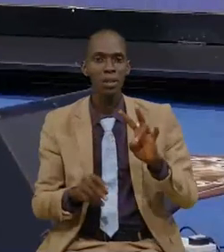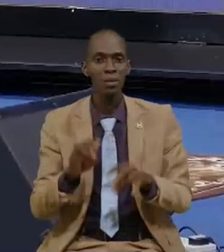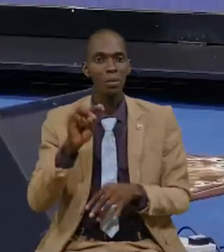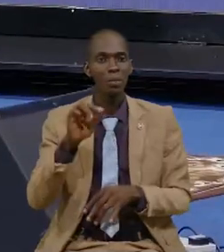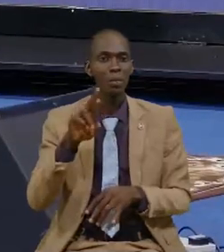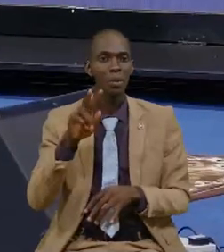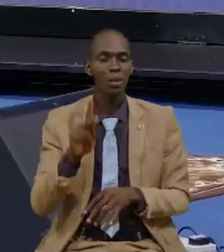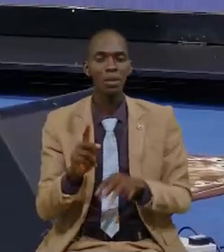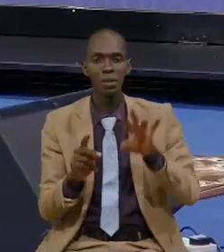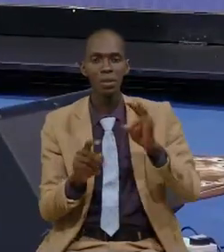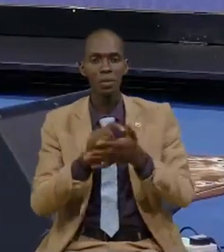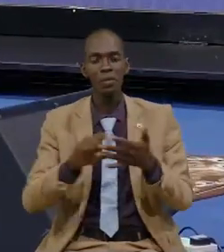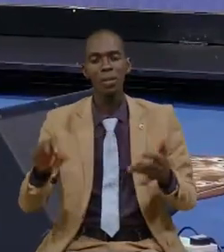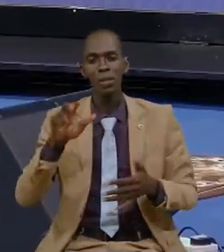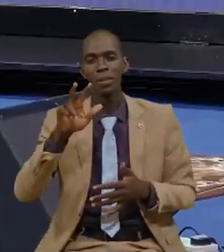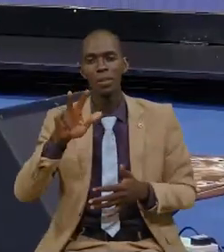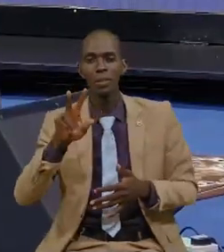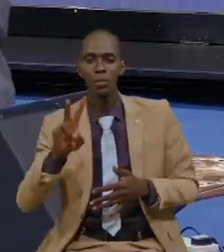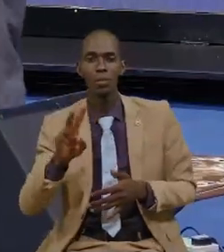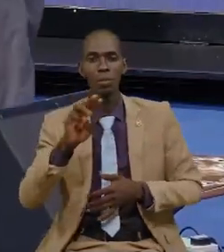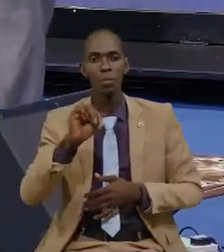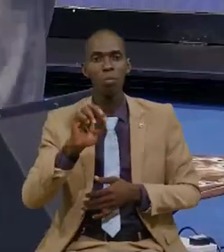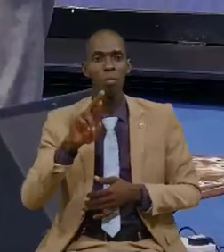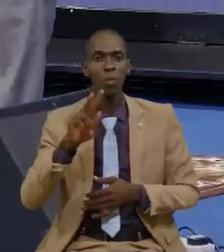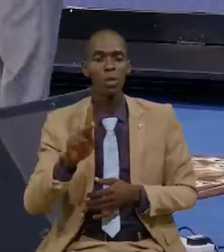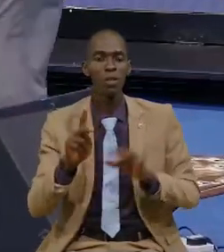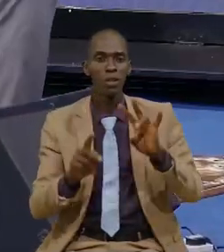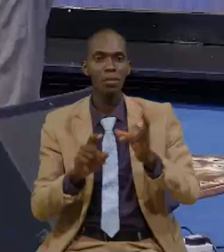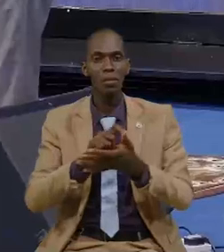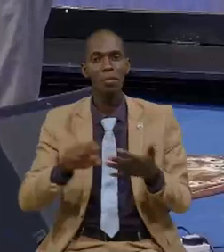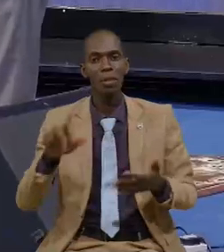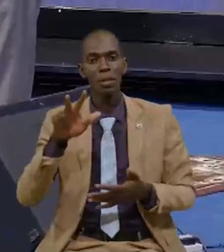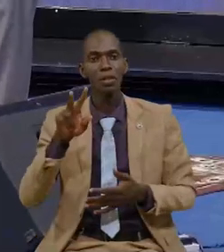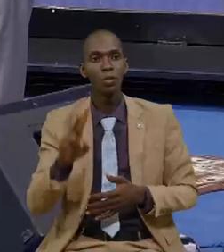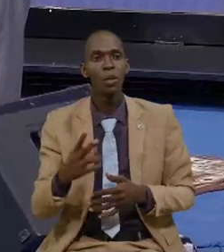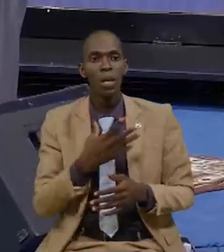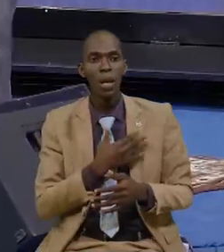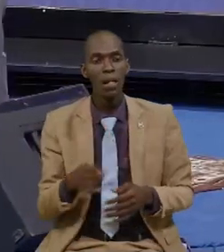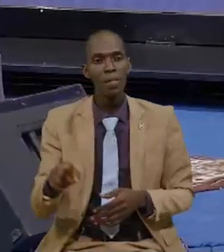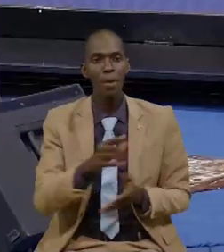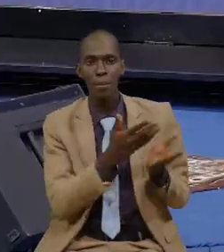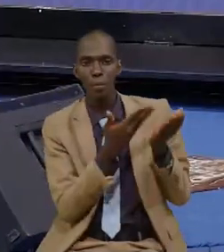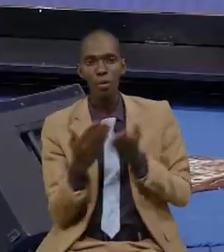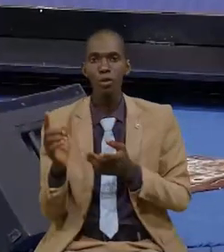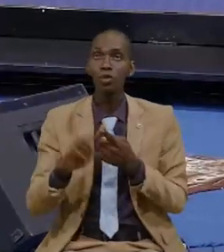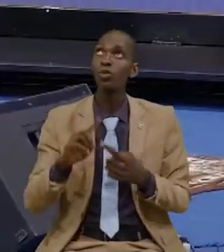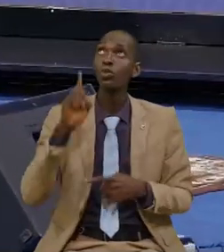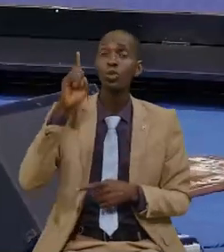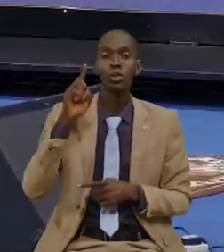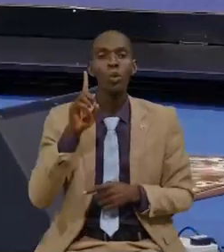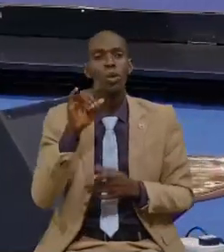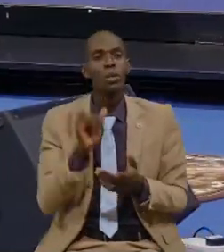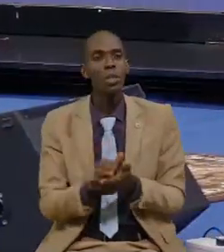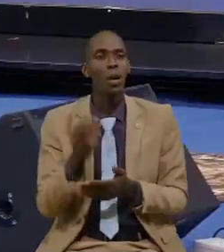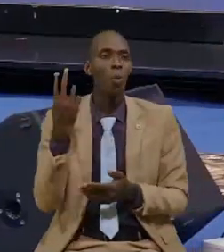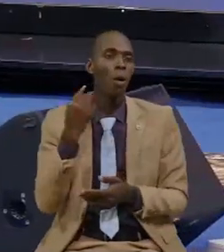chapitre 7, verset 32. Marc 7, le verset 32. On